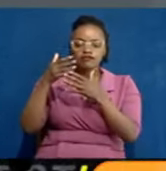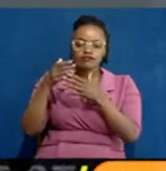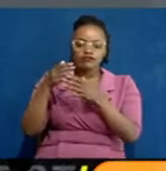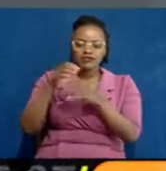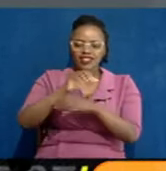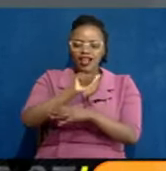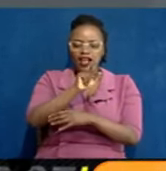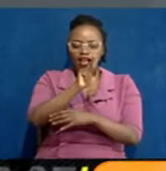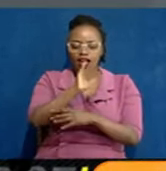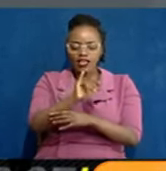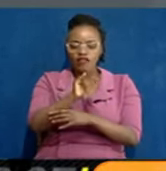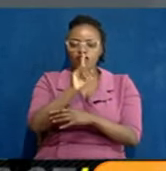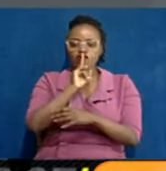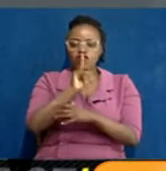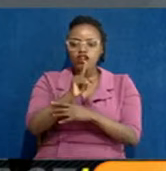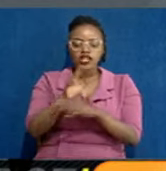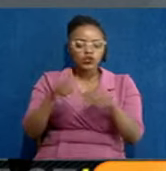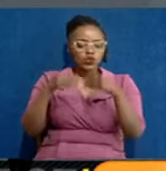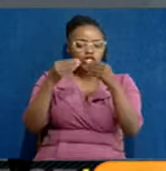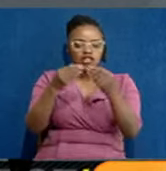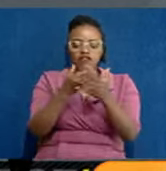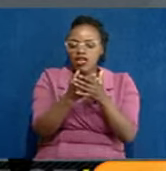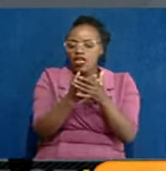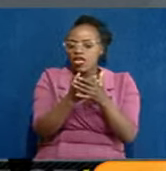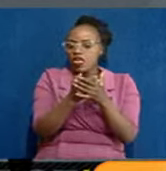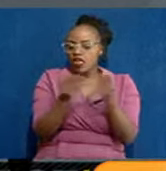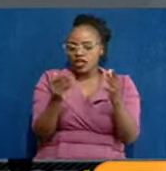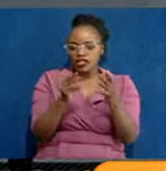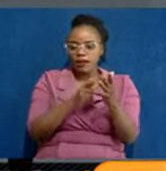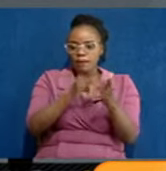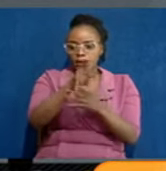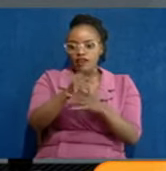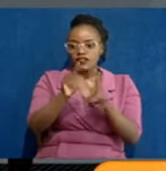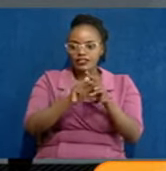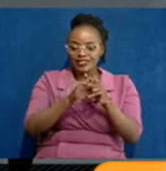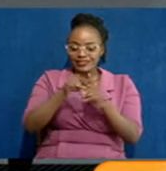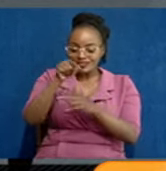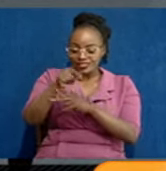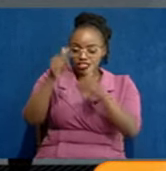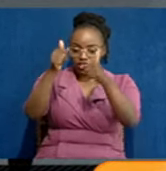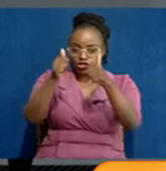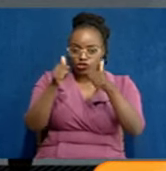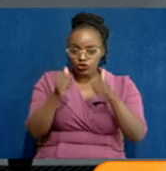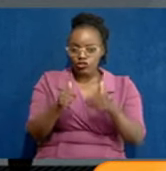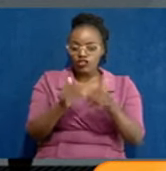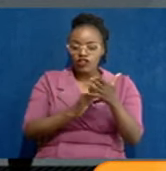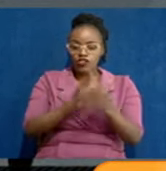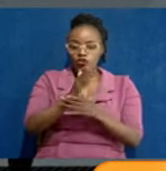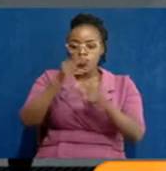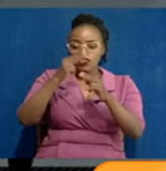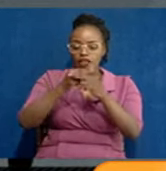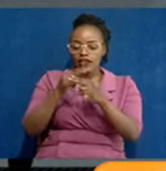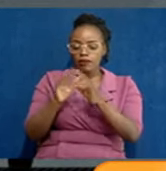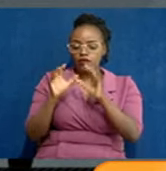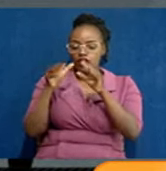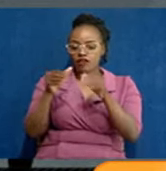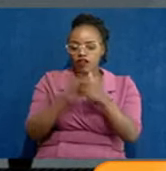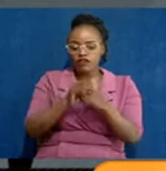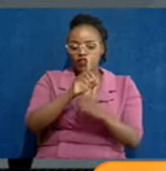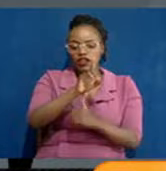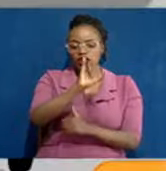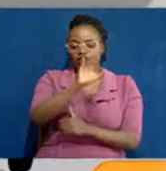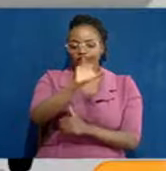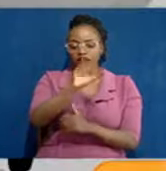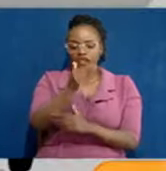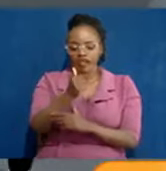AKI kinaagizwa kutotoa haki zozote za bima kuanzia tarehe ya ilani hii kupitia jina la kampuni ya bima ya Direct